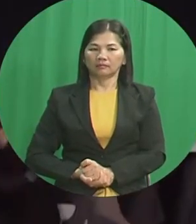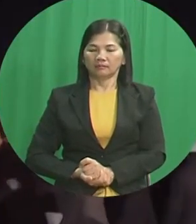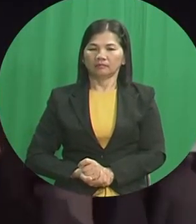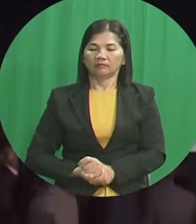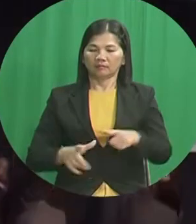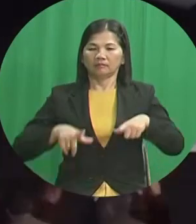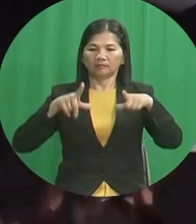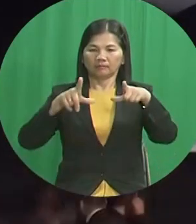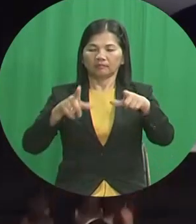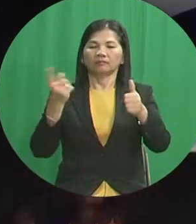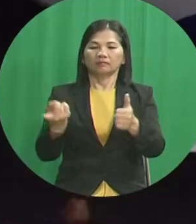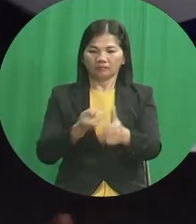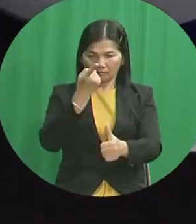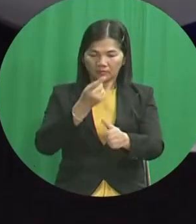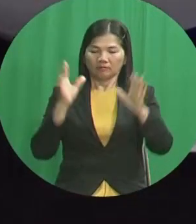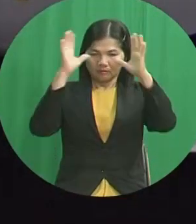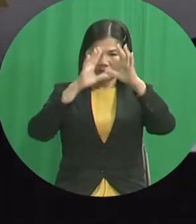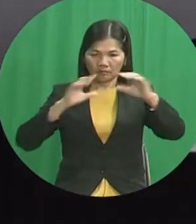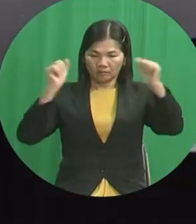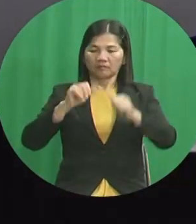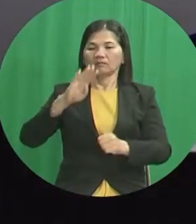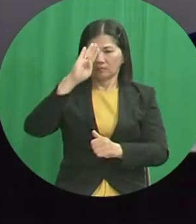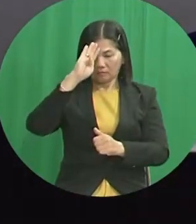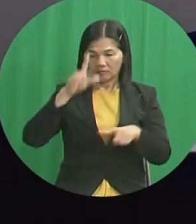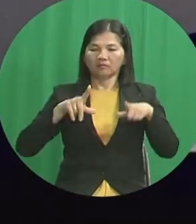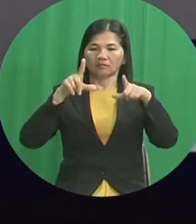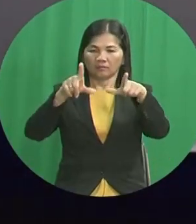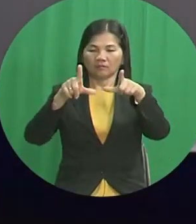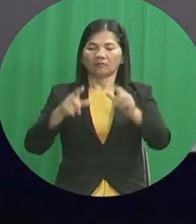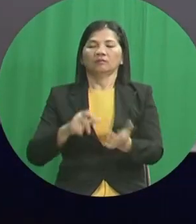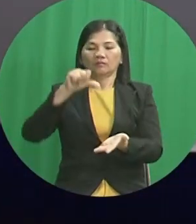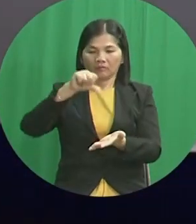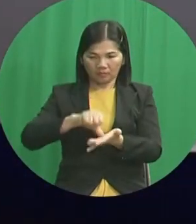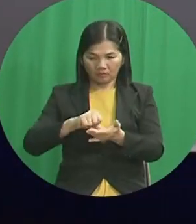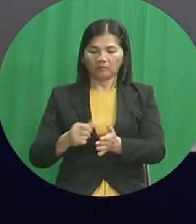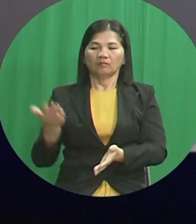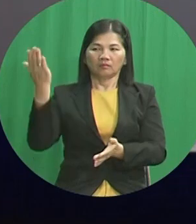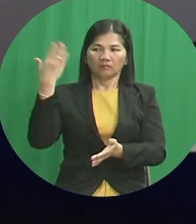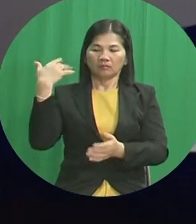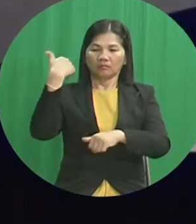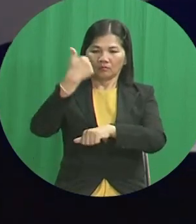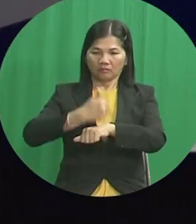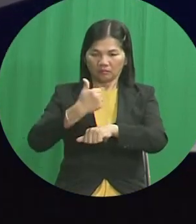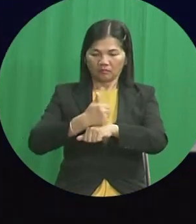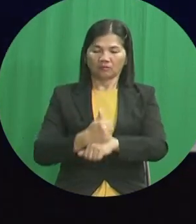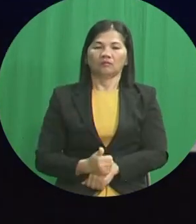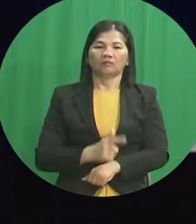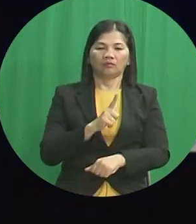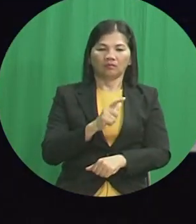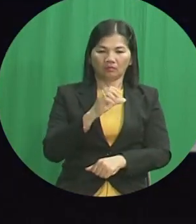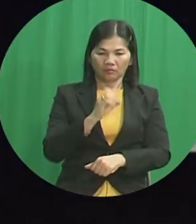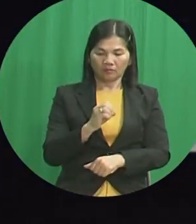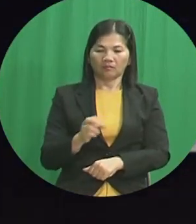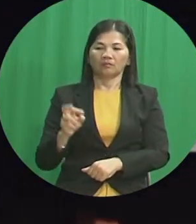នេះគឺជាដំណើរទស្សនកិច្ចលើកដំបូងរបស់ប្រធានាធិបតីគុយបាទៅកាន់ប្រទេសអ៊ីរ៉ង់បន្ទាប់ពីអតីតមេដឹកនាំ Fidel Castro